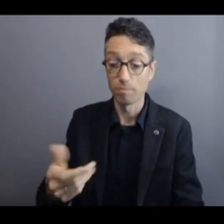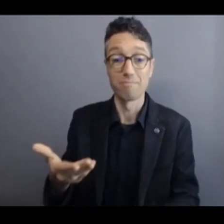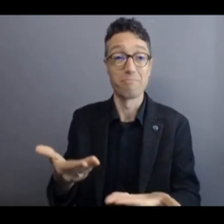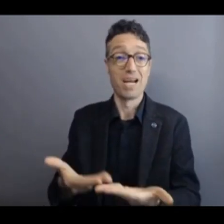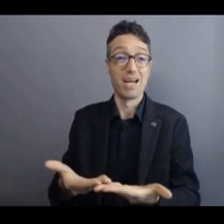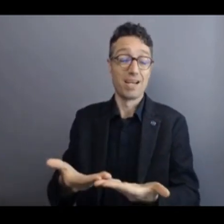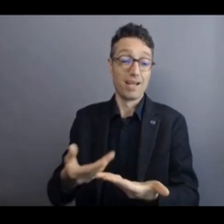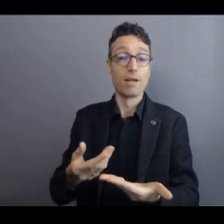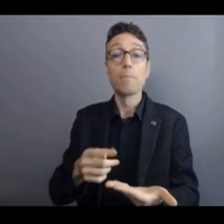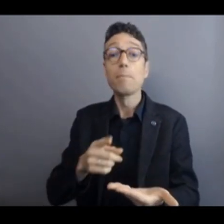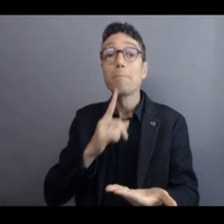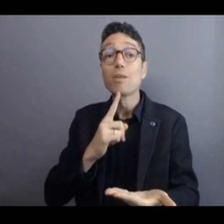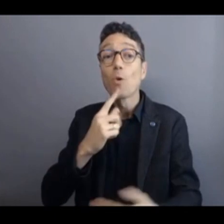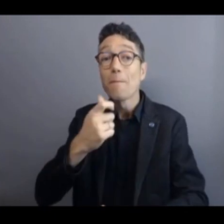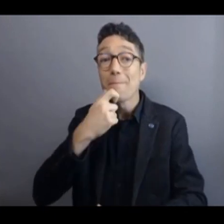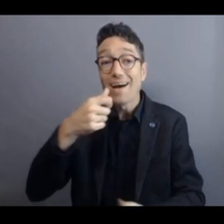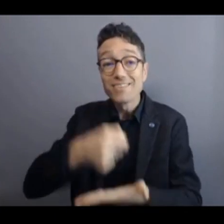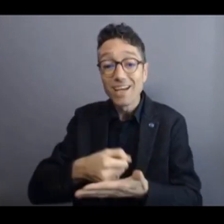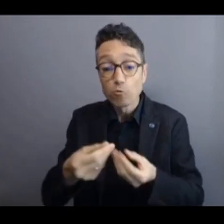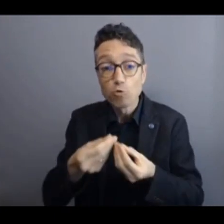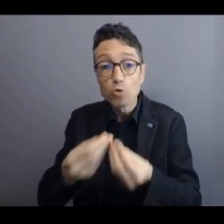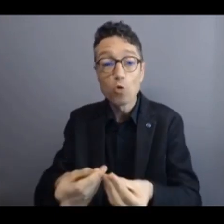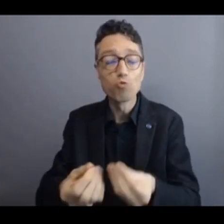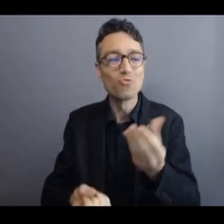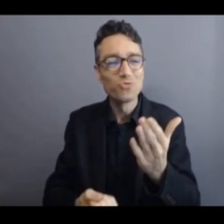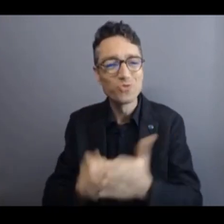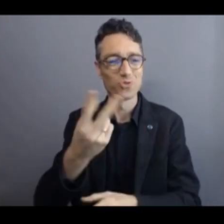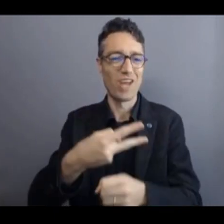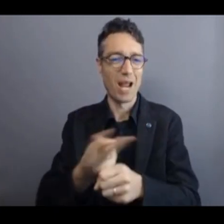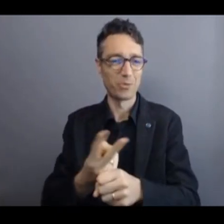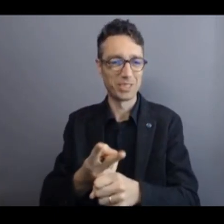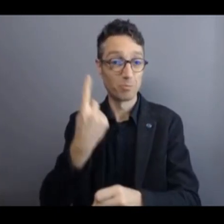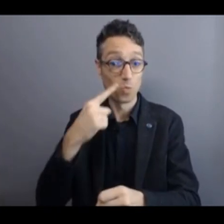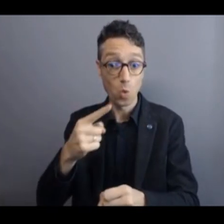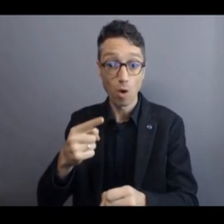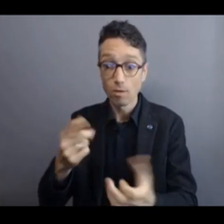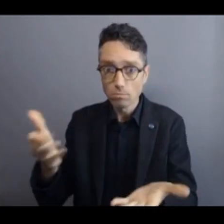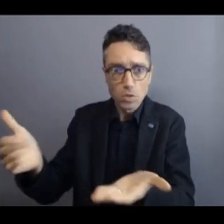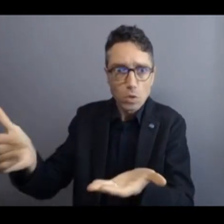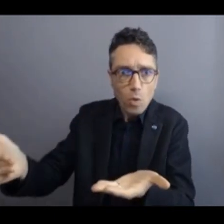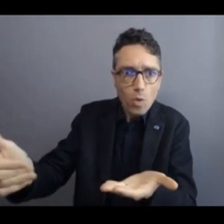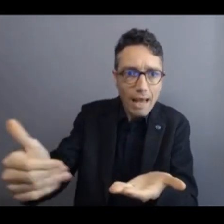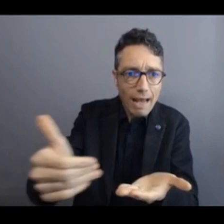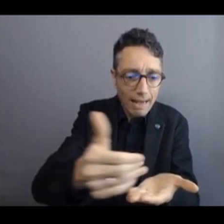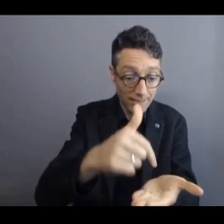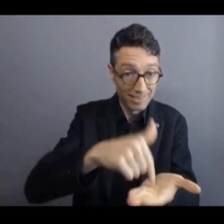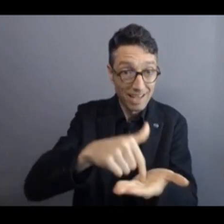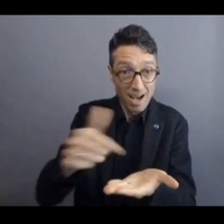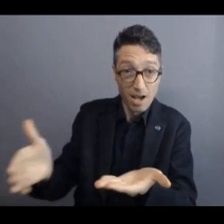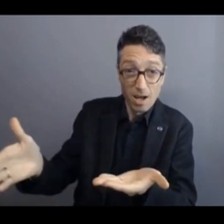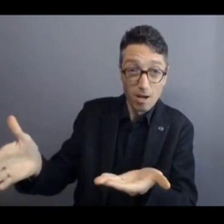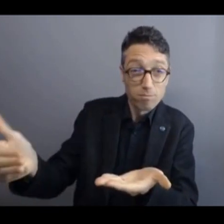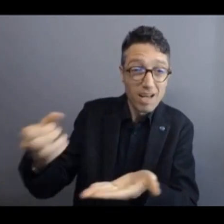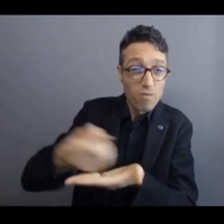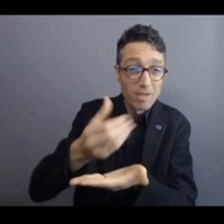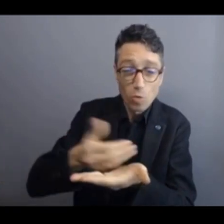mars. Les collectivités pourront l'utiliser pour collecter la donnée et ils seront sûrs que la donnée collectée sera de qualité et